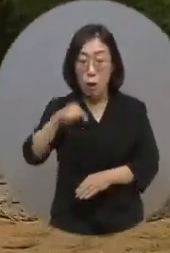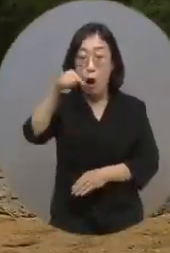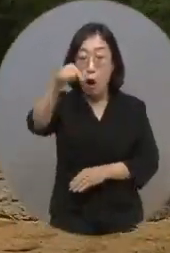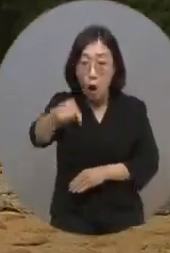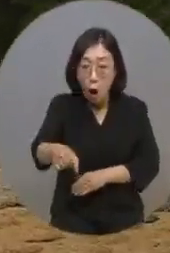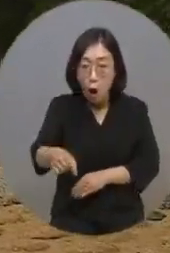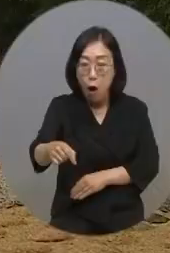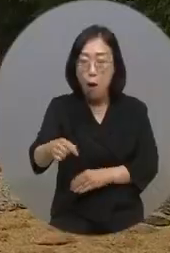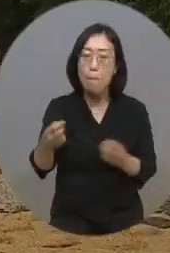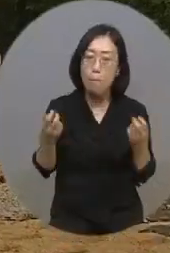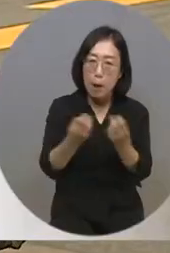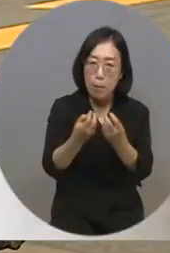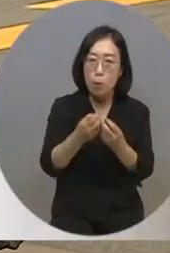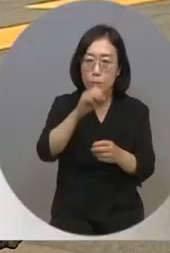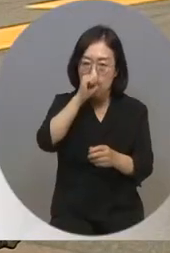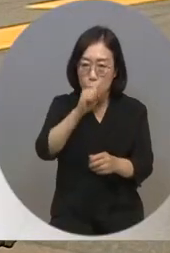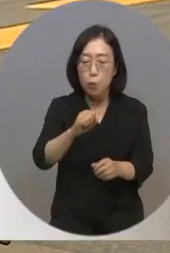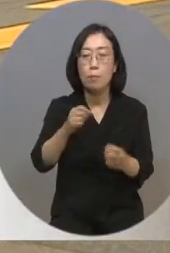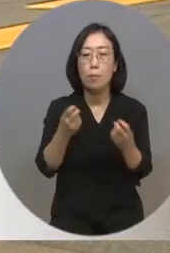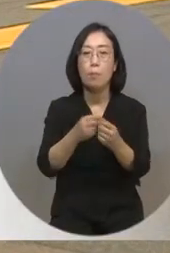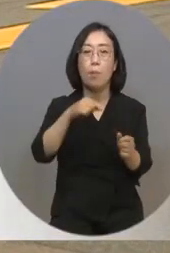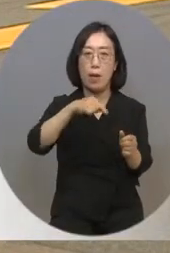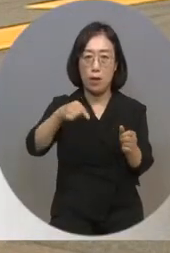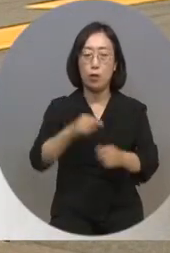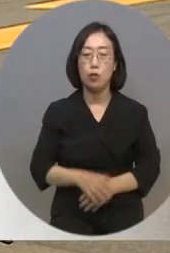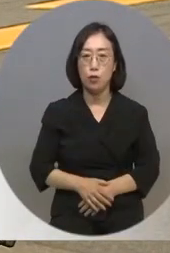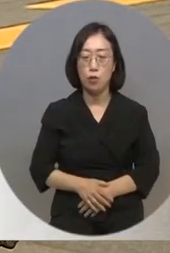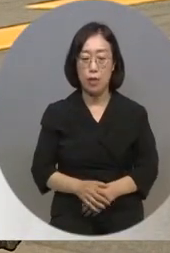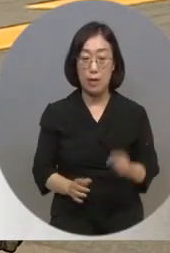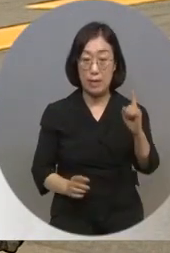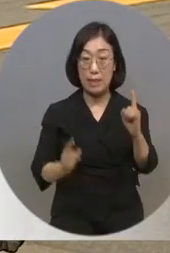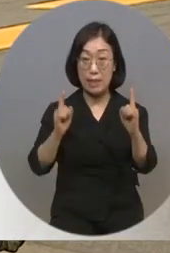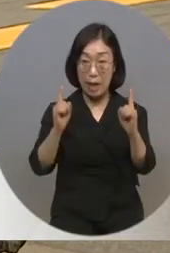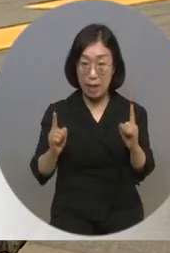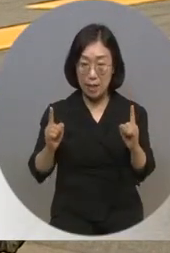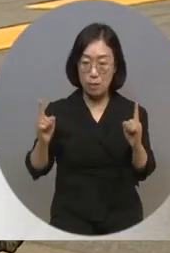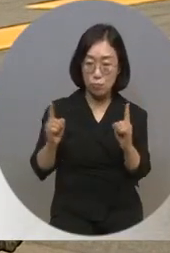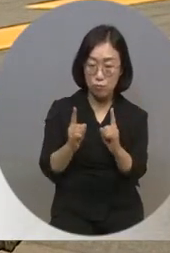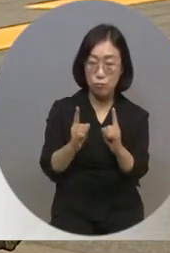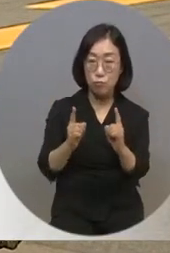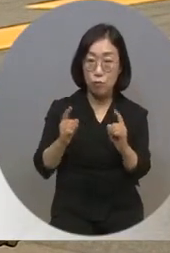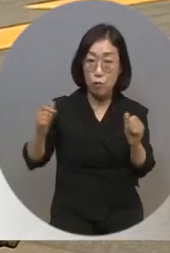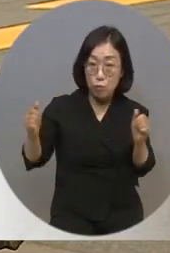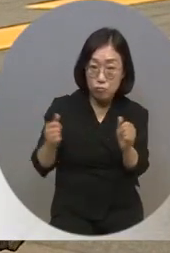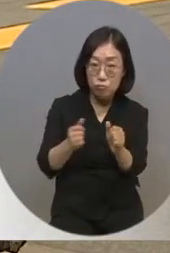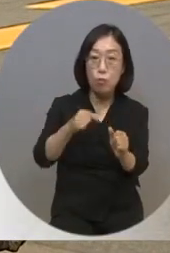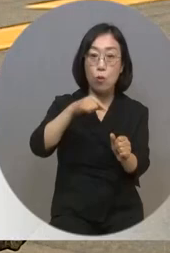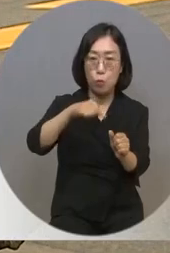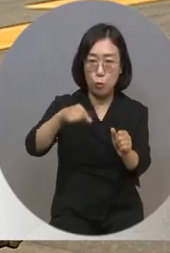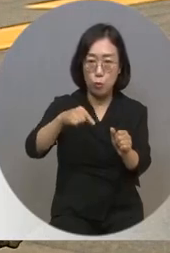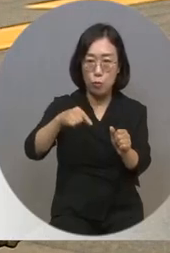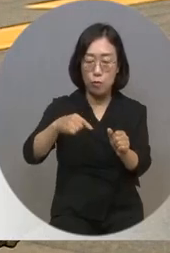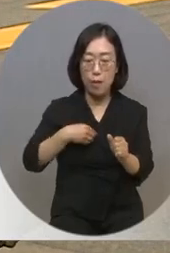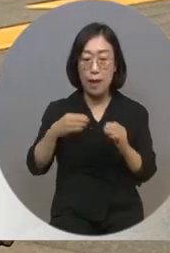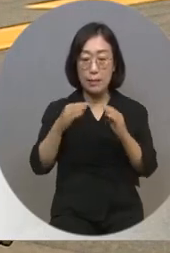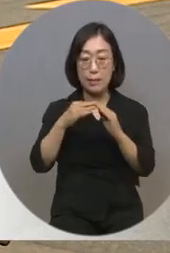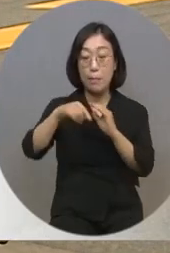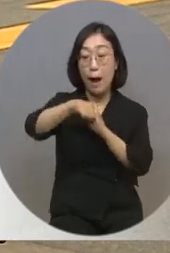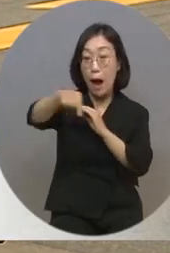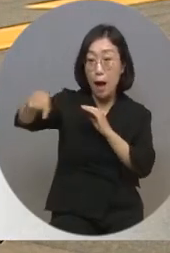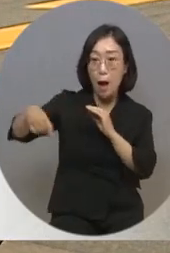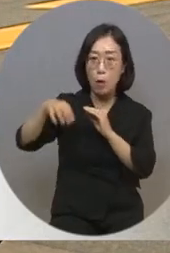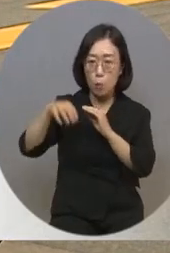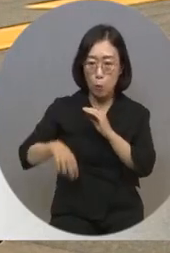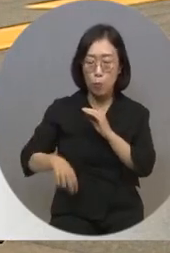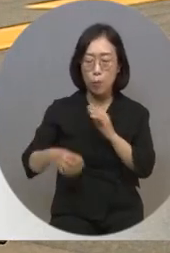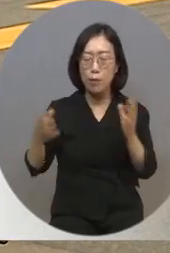독립보행을 도와줍니다. 1대1 프로그램을 통해서 내가 살고 있는 집 주변을 알고